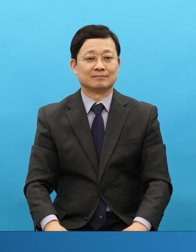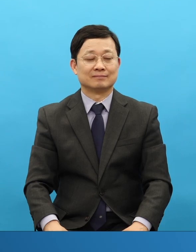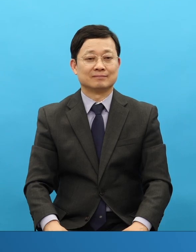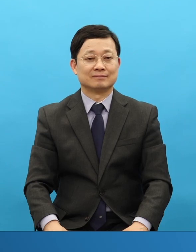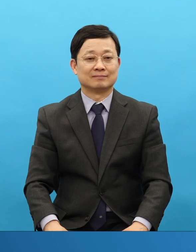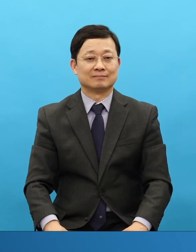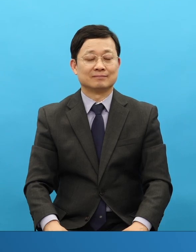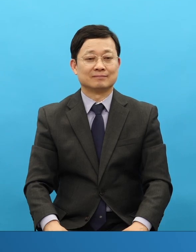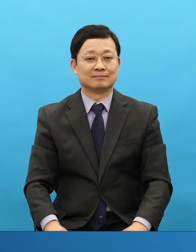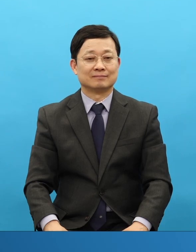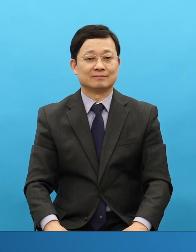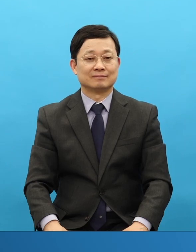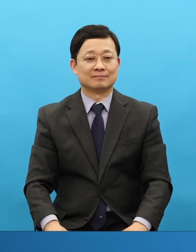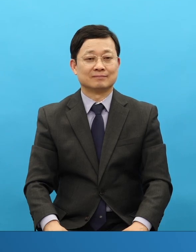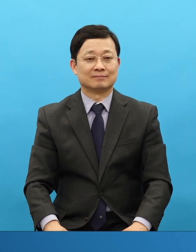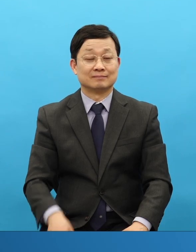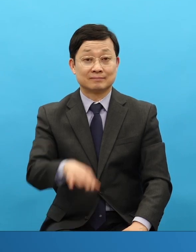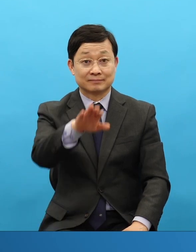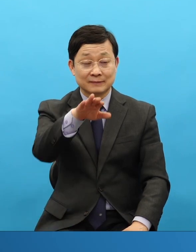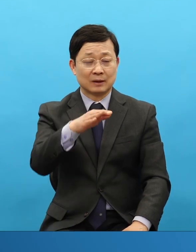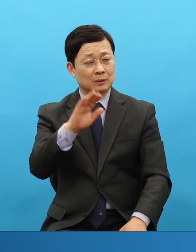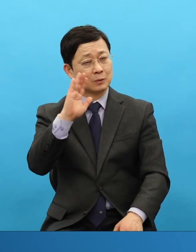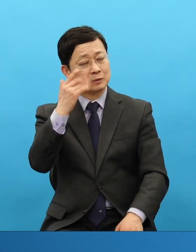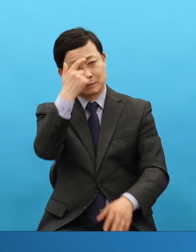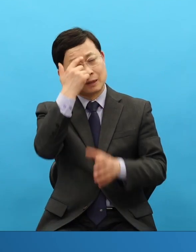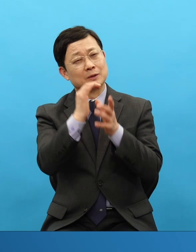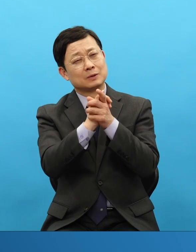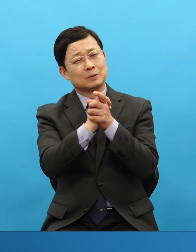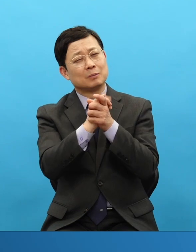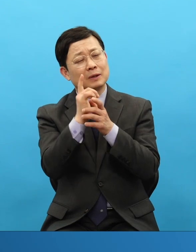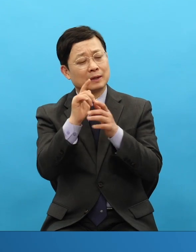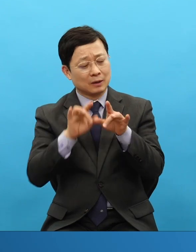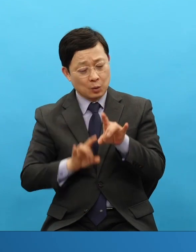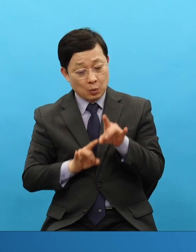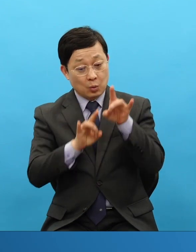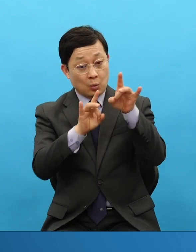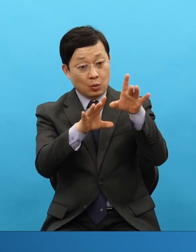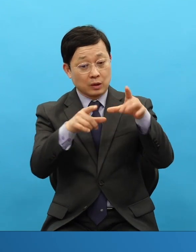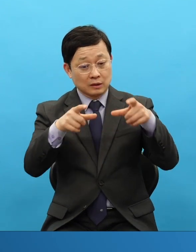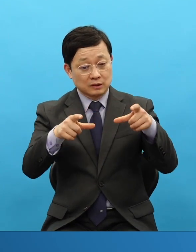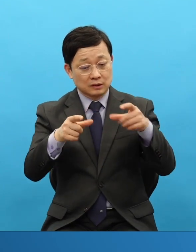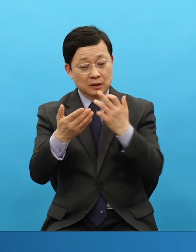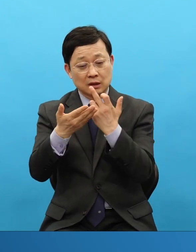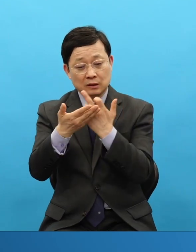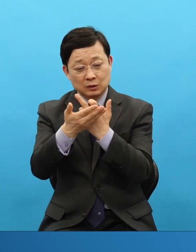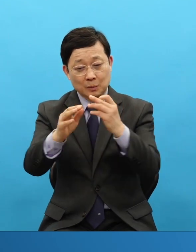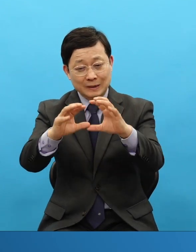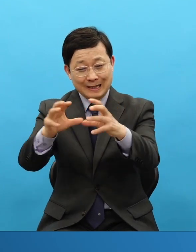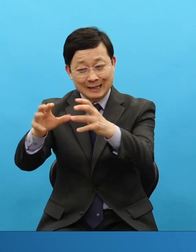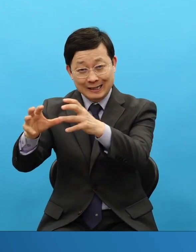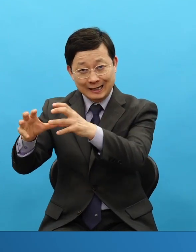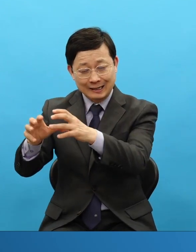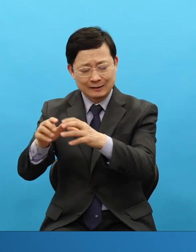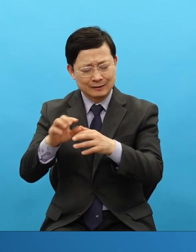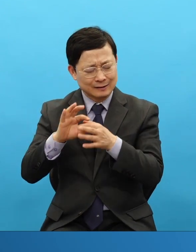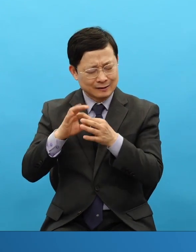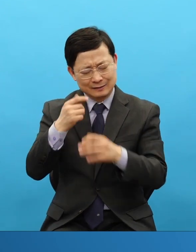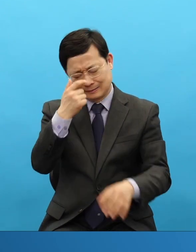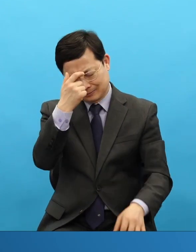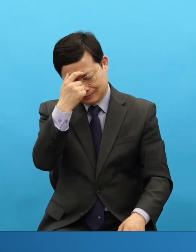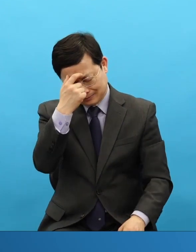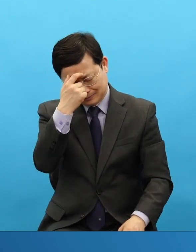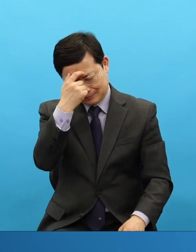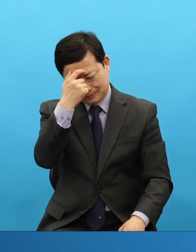오세아니아의 주의 섬나라. And one of my many prayers is the island nations in 계속 Oceania 24기도 중에 오세아니아의